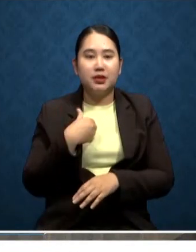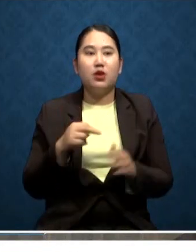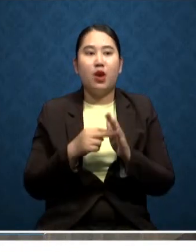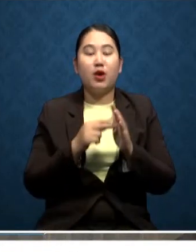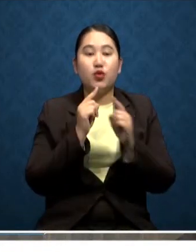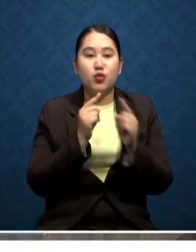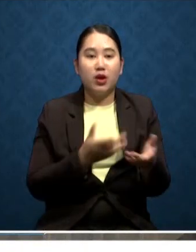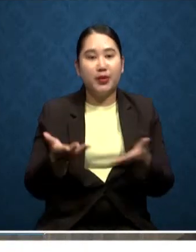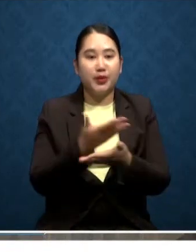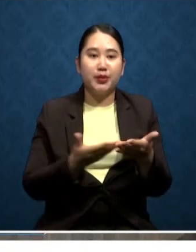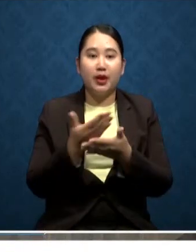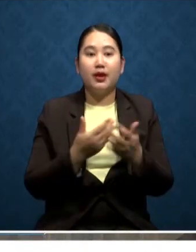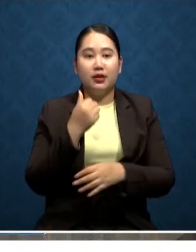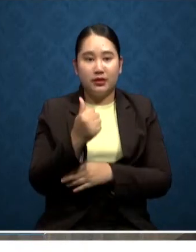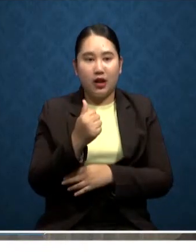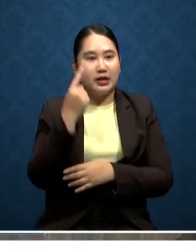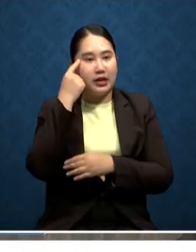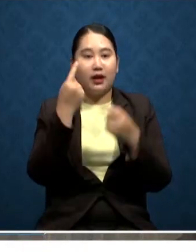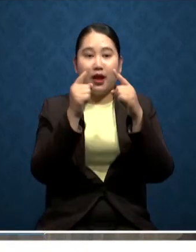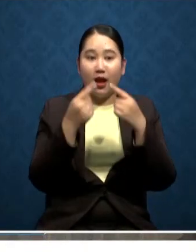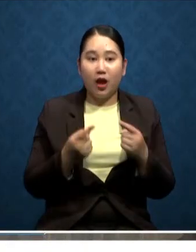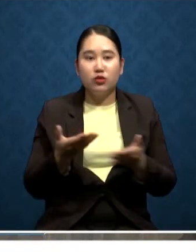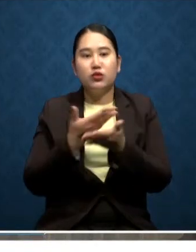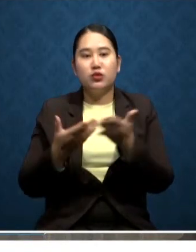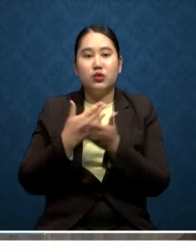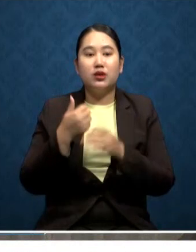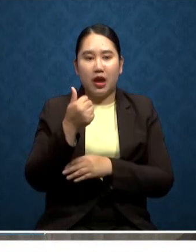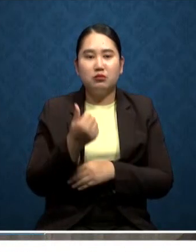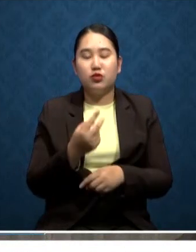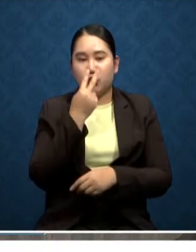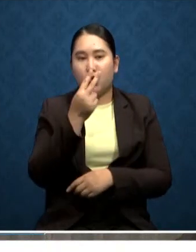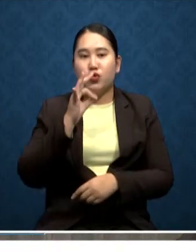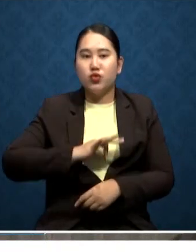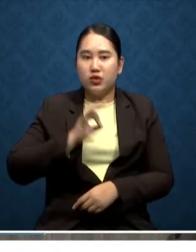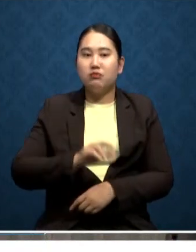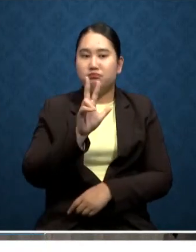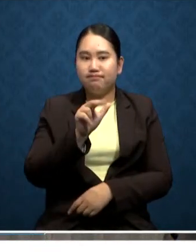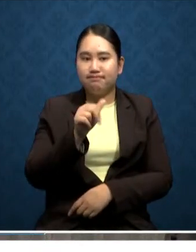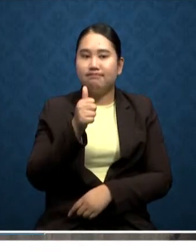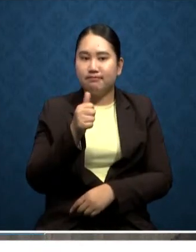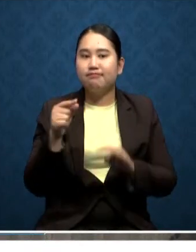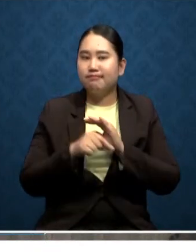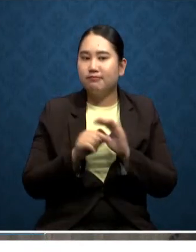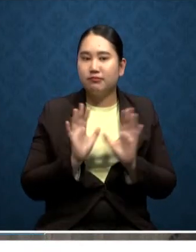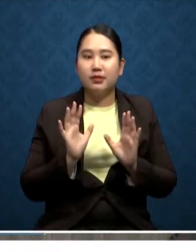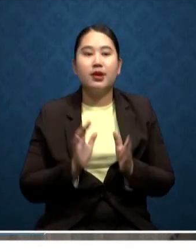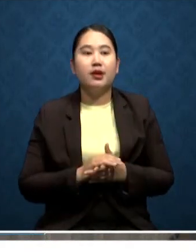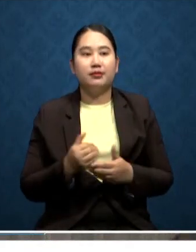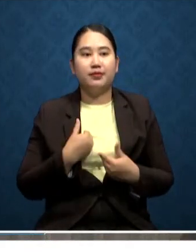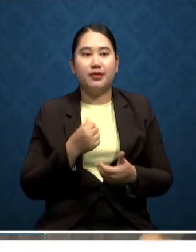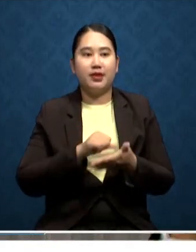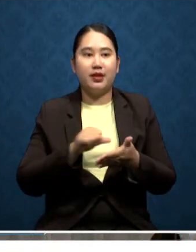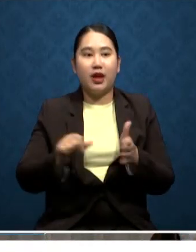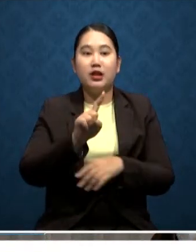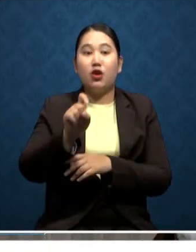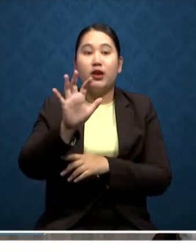ความหลากหลายในแง่ของความคิดเห็นนะครับแล้วก็เพิ่มความโปร่งใสให้คณะกรรมการด้วยก็เลยอยากเสนอให้แก้ข้อ105